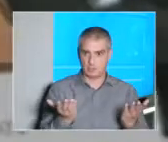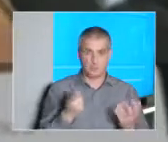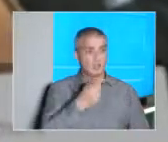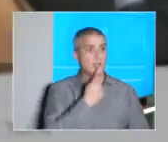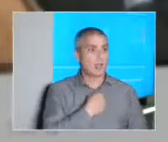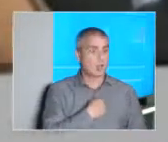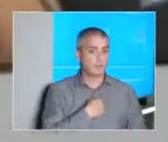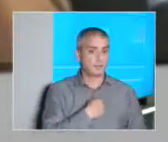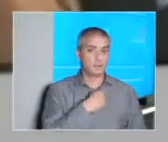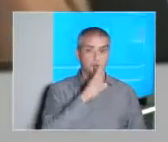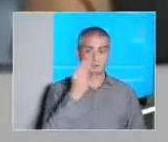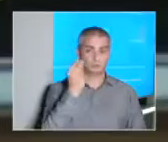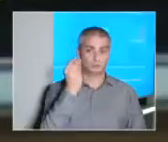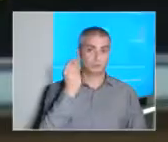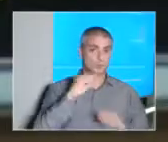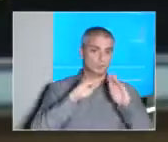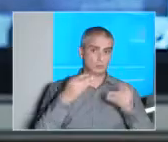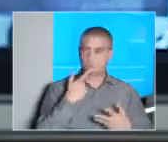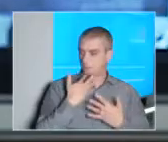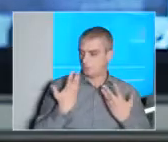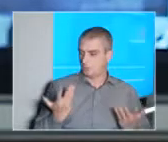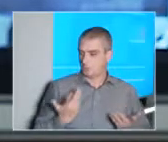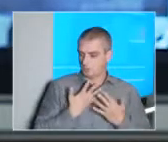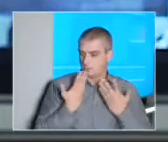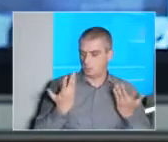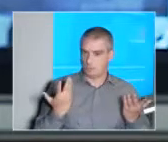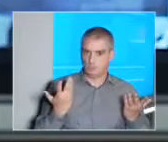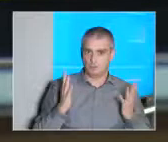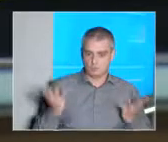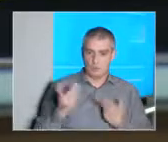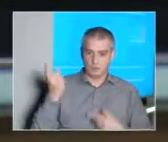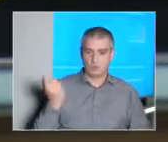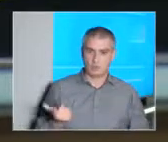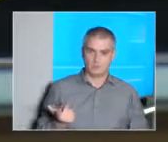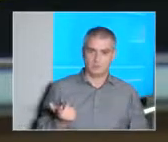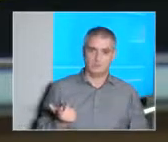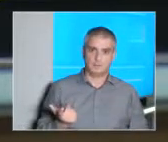אתה אומר, יש שם גורם מוסדי. ברור. ברור לגמרי, מעודד אותם.